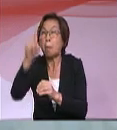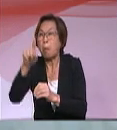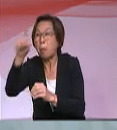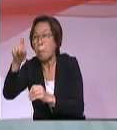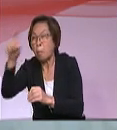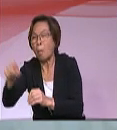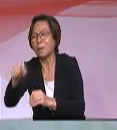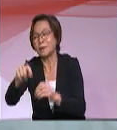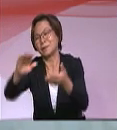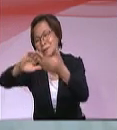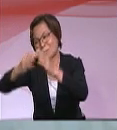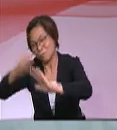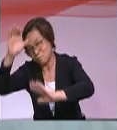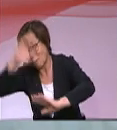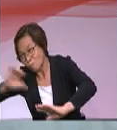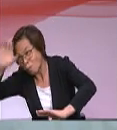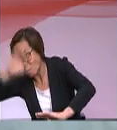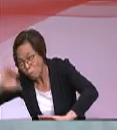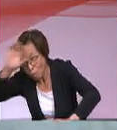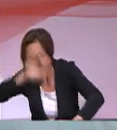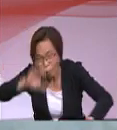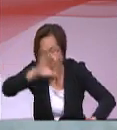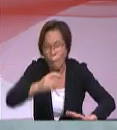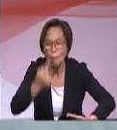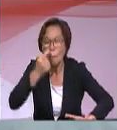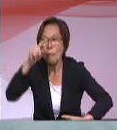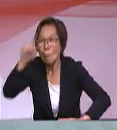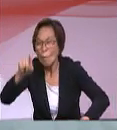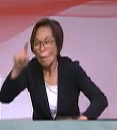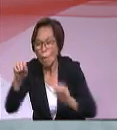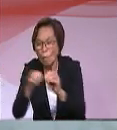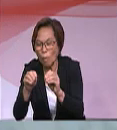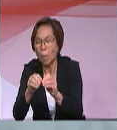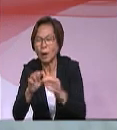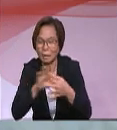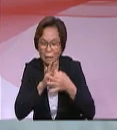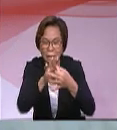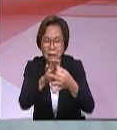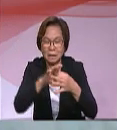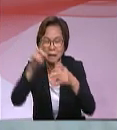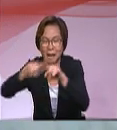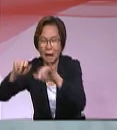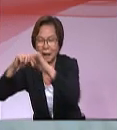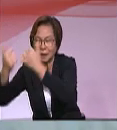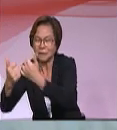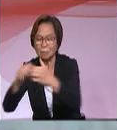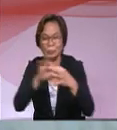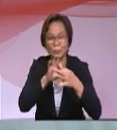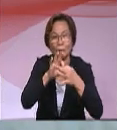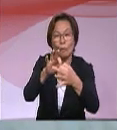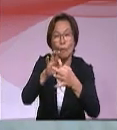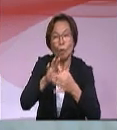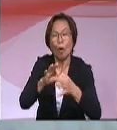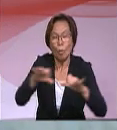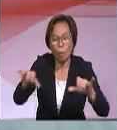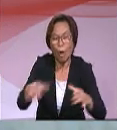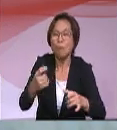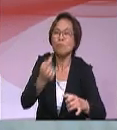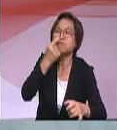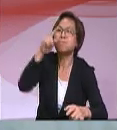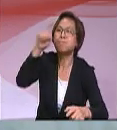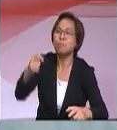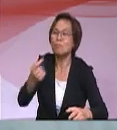di komuniti, iaitu surveillance di komuniti kita akan tingkatkan bekerjasama dengan pelbagai agensi yang terlibat menjalankan